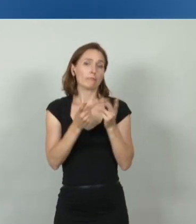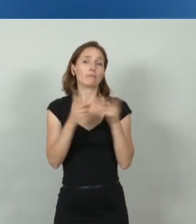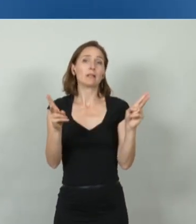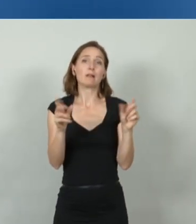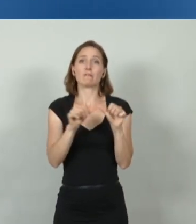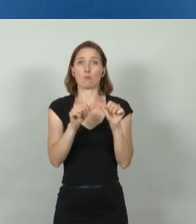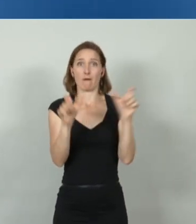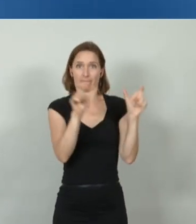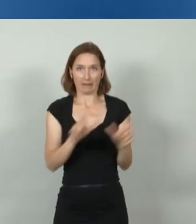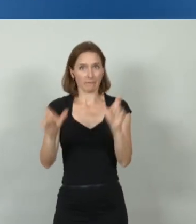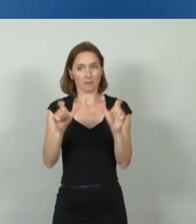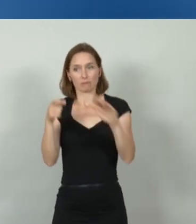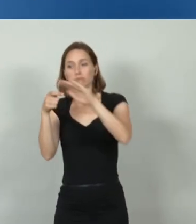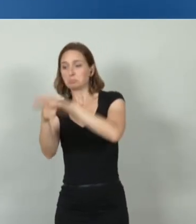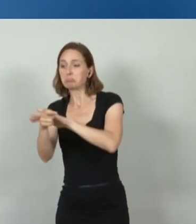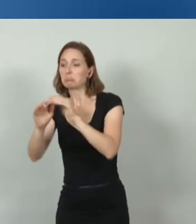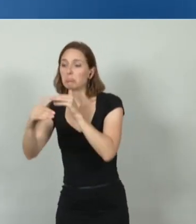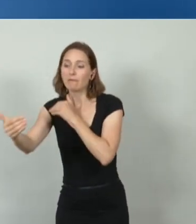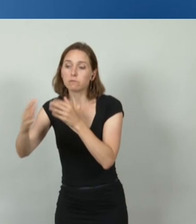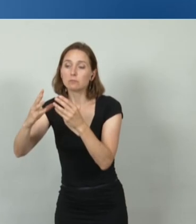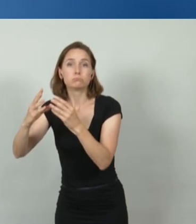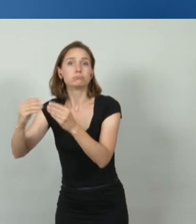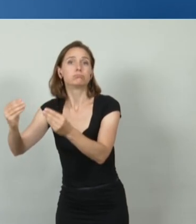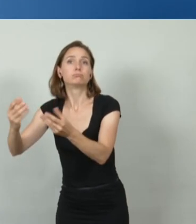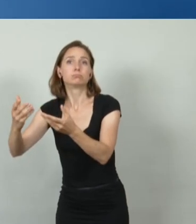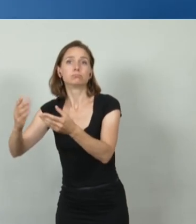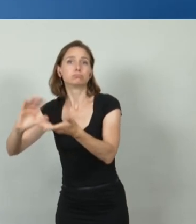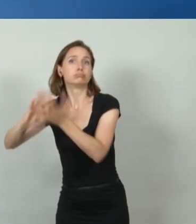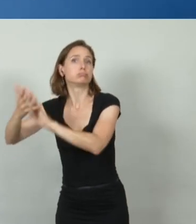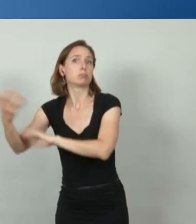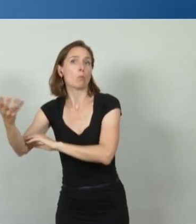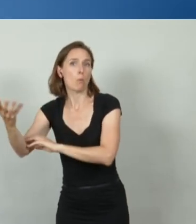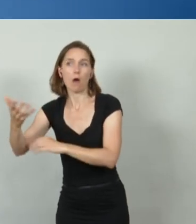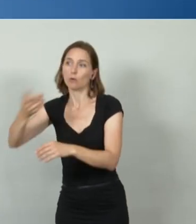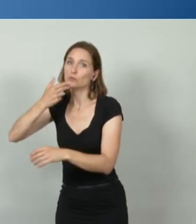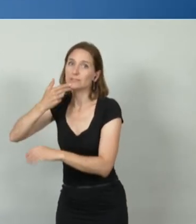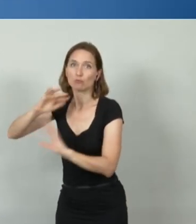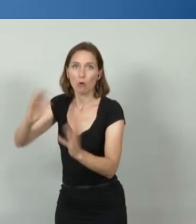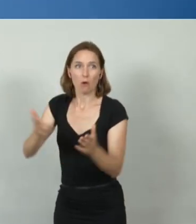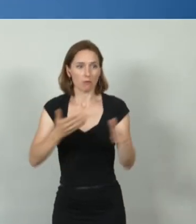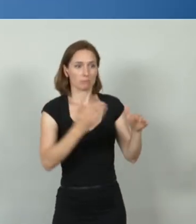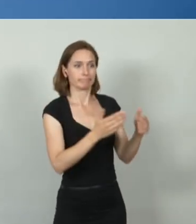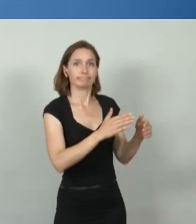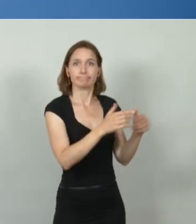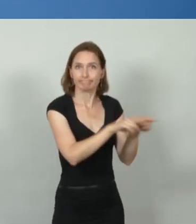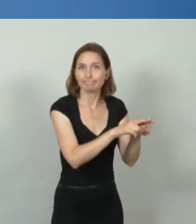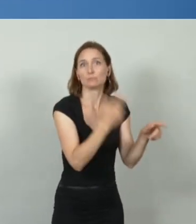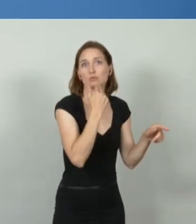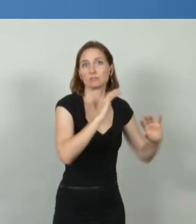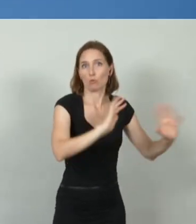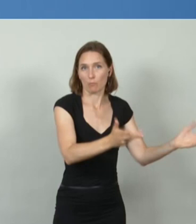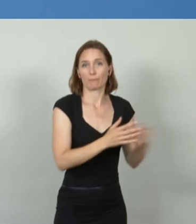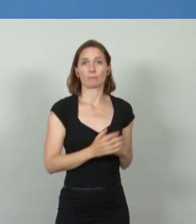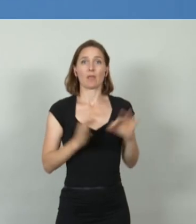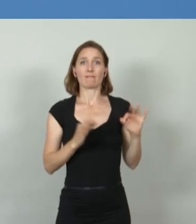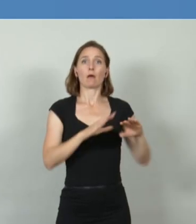et en cela elle assure un soutien différencié aux deux entités en cohérence avec leur forme juridique et leurs activités concernant le Cluc